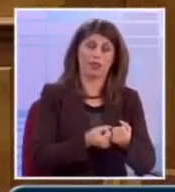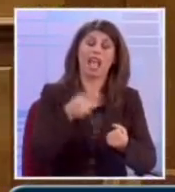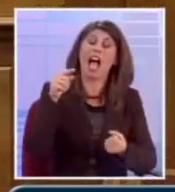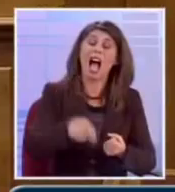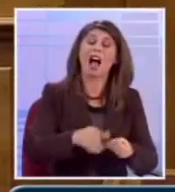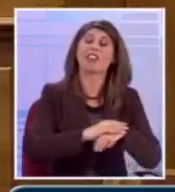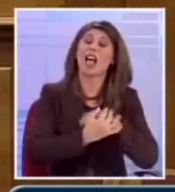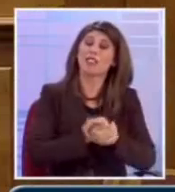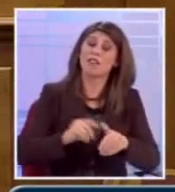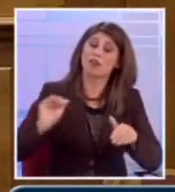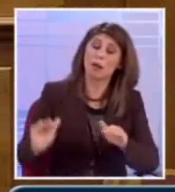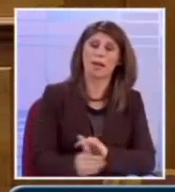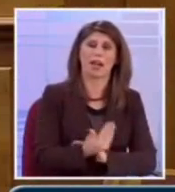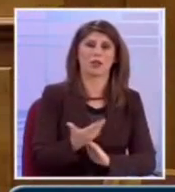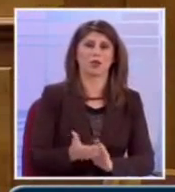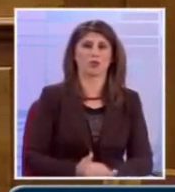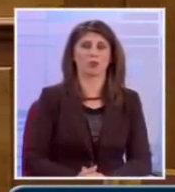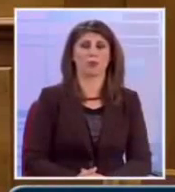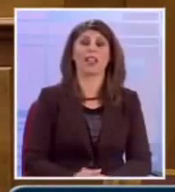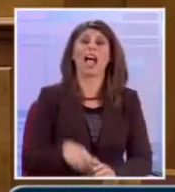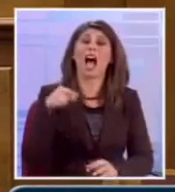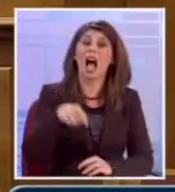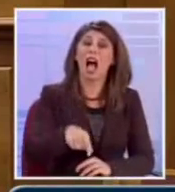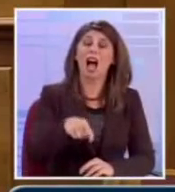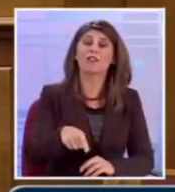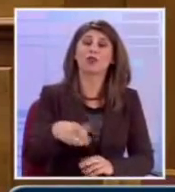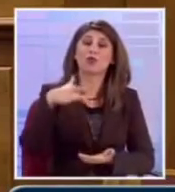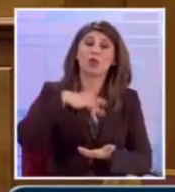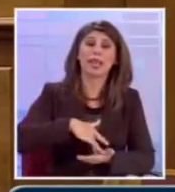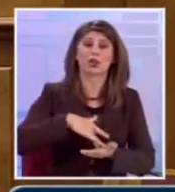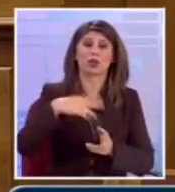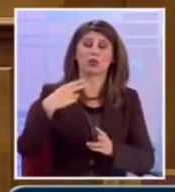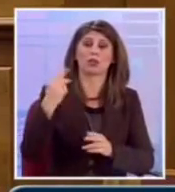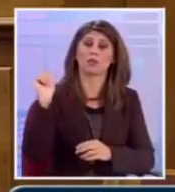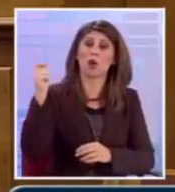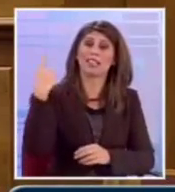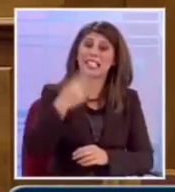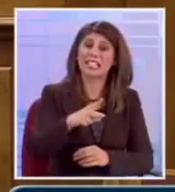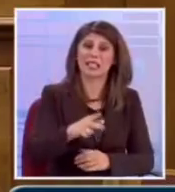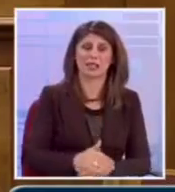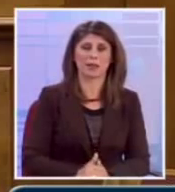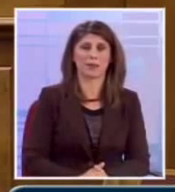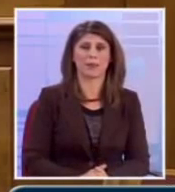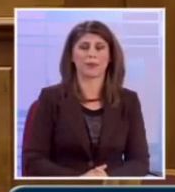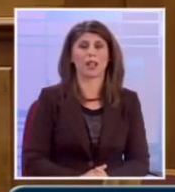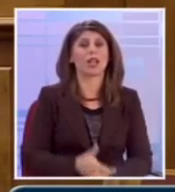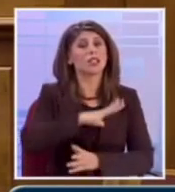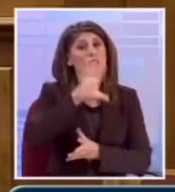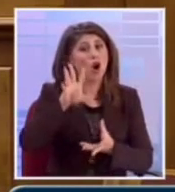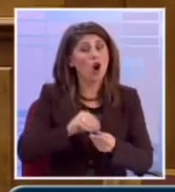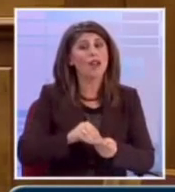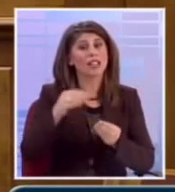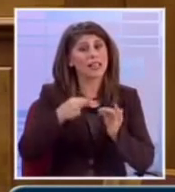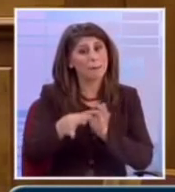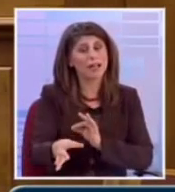Αυτά σας ενδιαφέρει να περάσουν. Αυτός είναι ο πυρήνας της πολιτικής σας και σε αυτά τα μέτρα θα